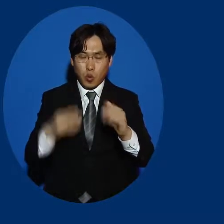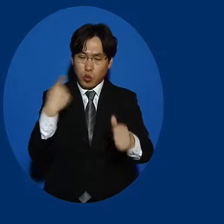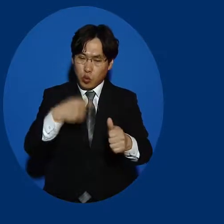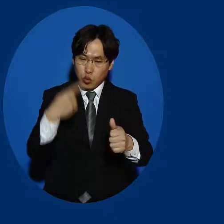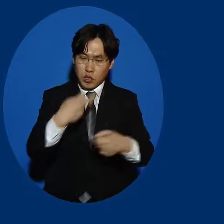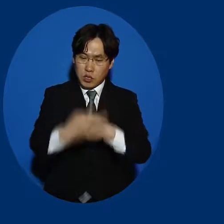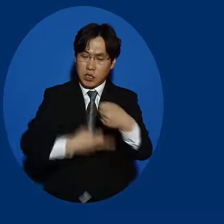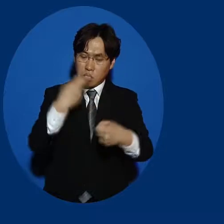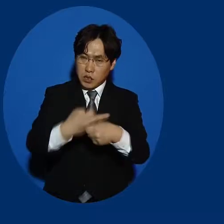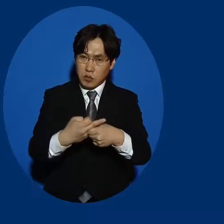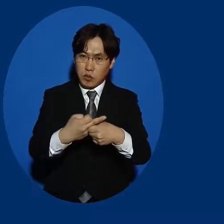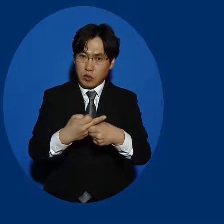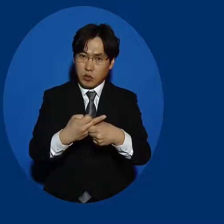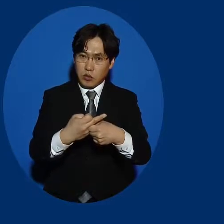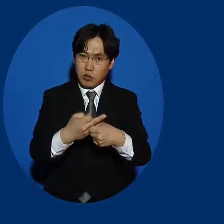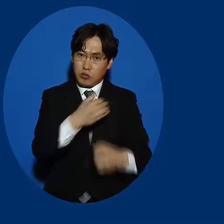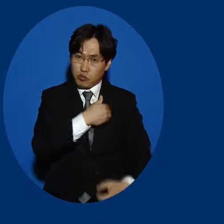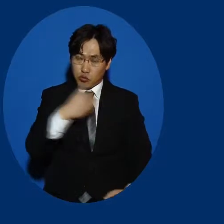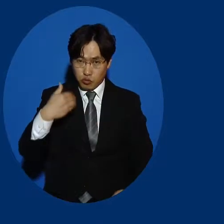충분할까요?